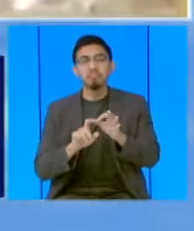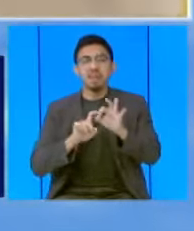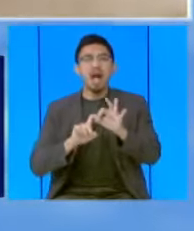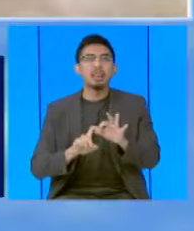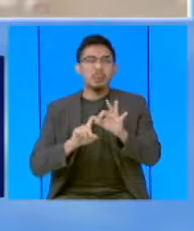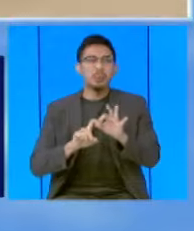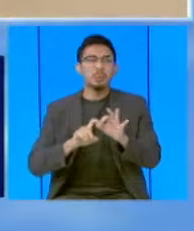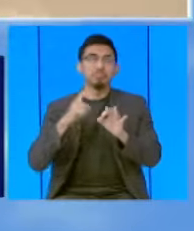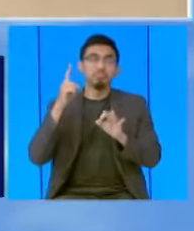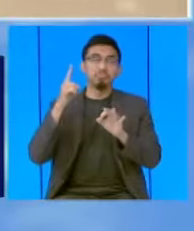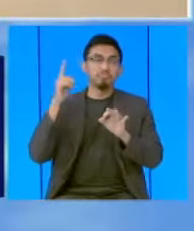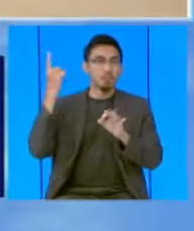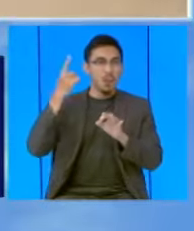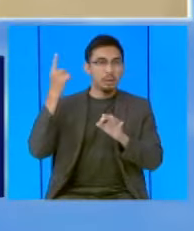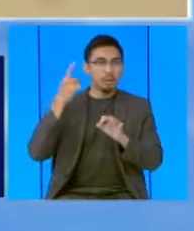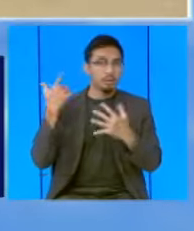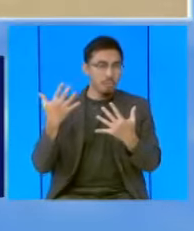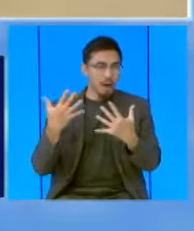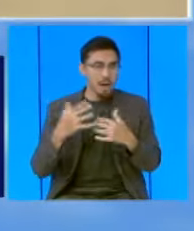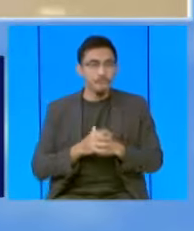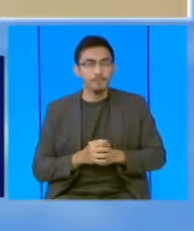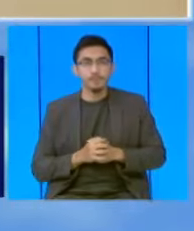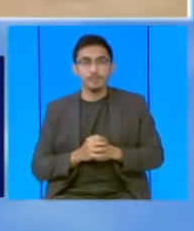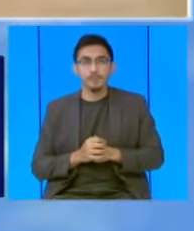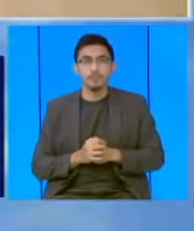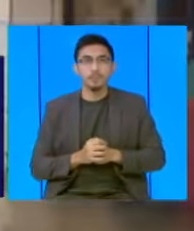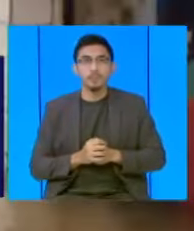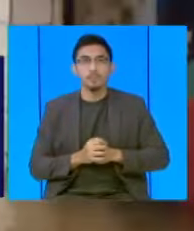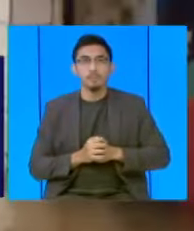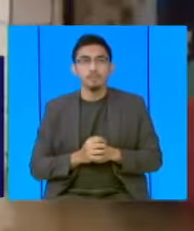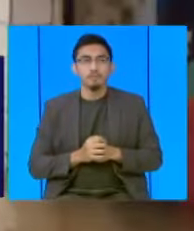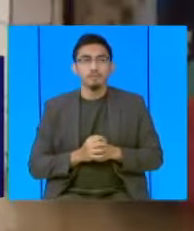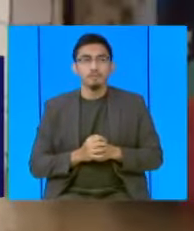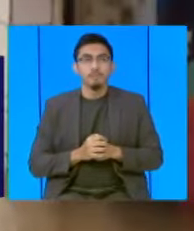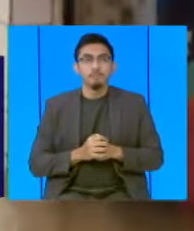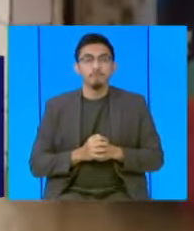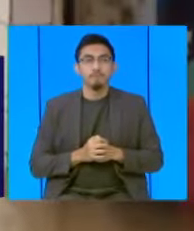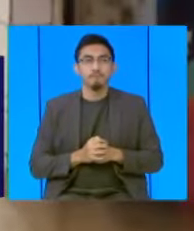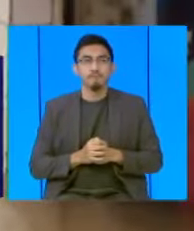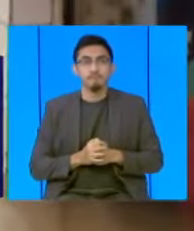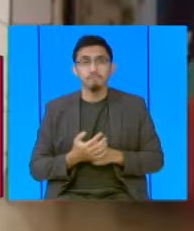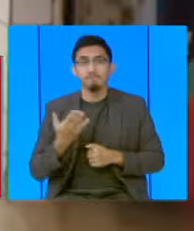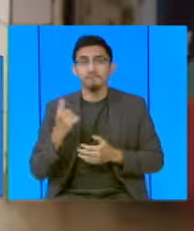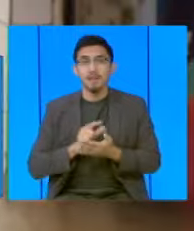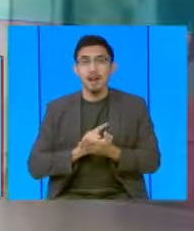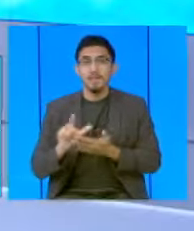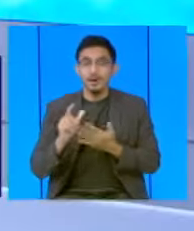akan terjadi pada hari ini di tempat kami melaporkan saat ini. Aulia dan juga pemirsa, demikian,